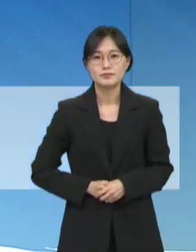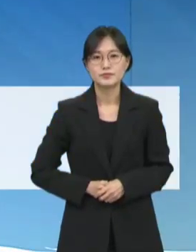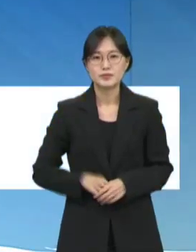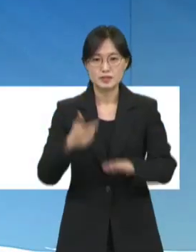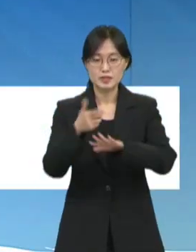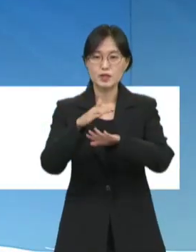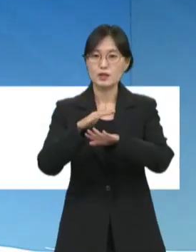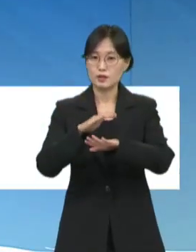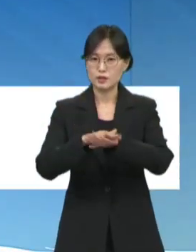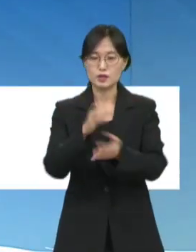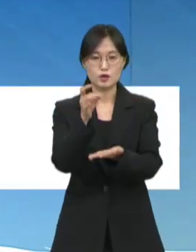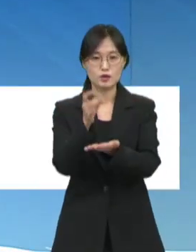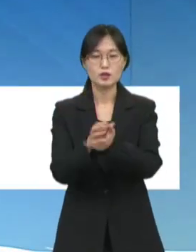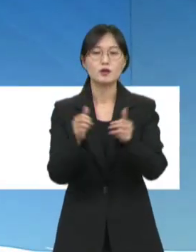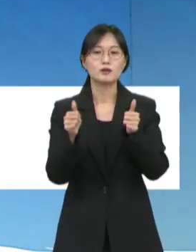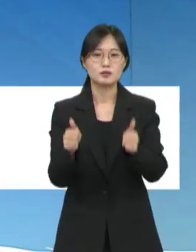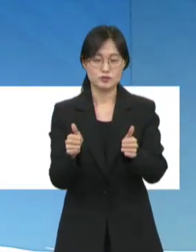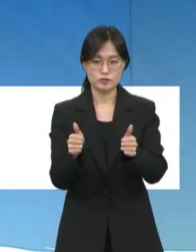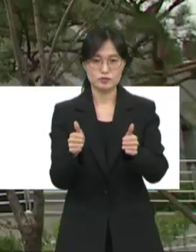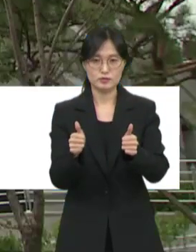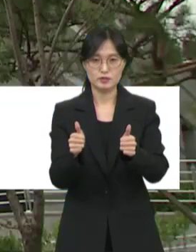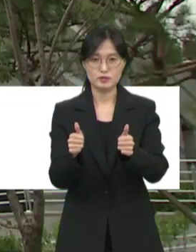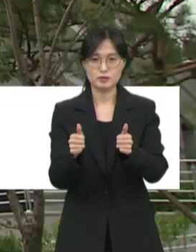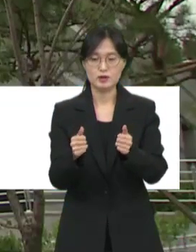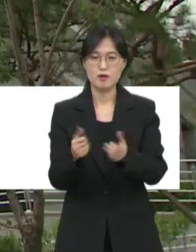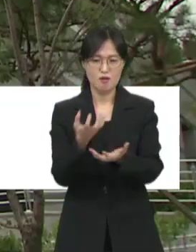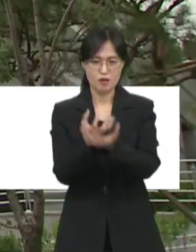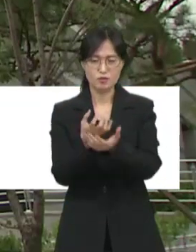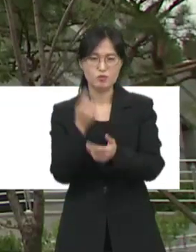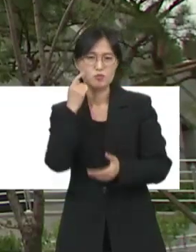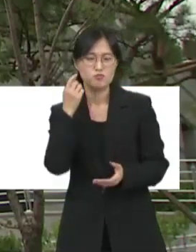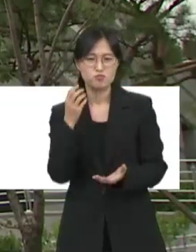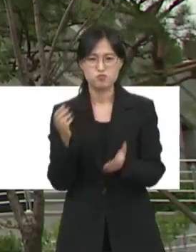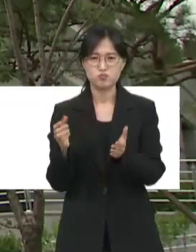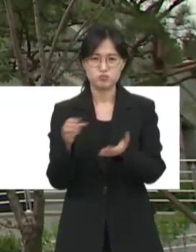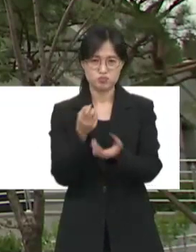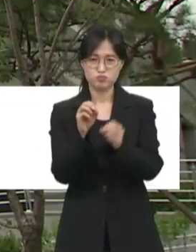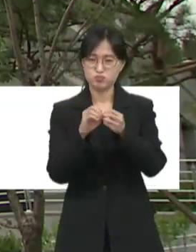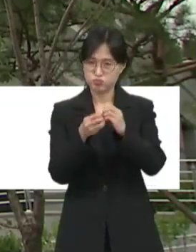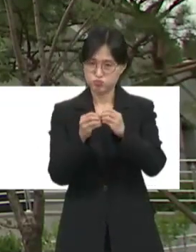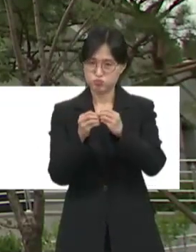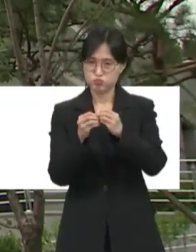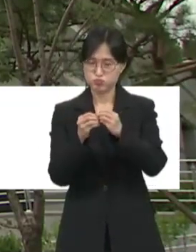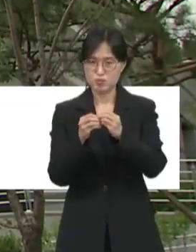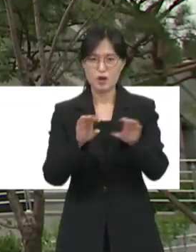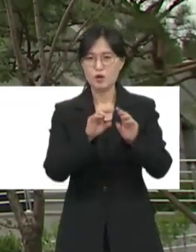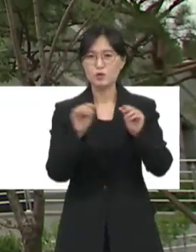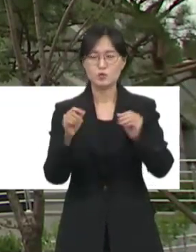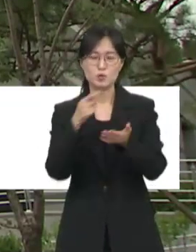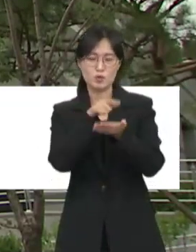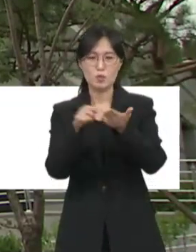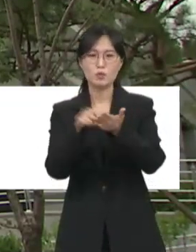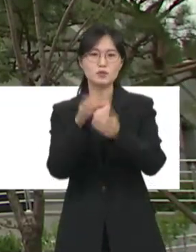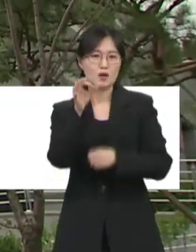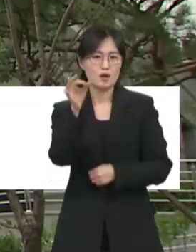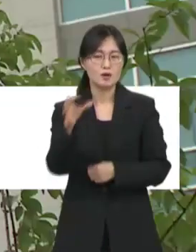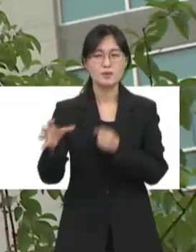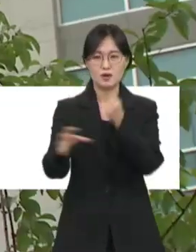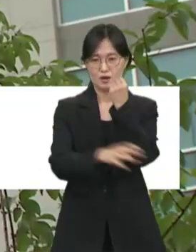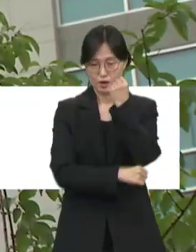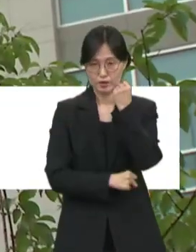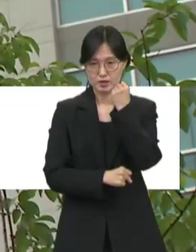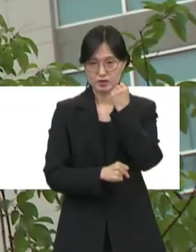대전지검 천안지청 형사 3부는 서류를 조작해 16억 원의 토지보상금을 가르친 혐의로 40대